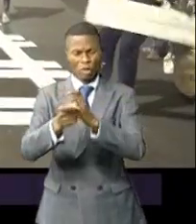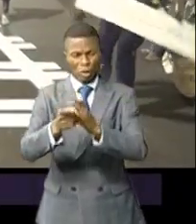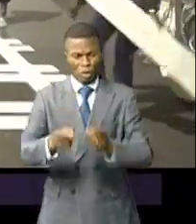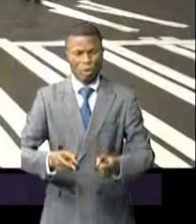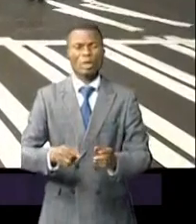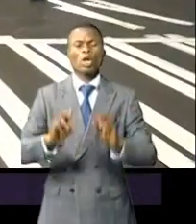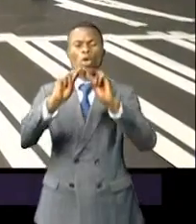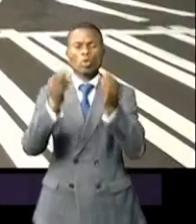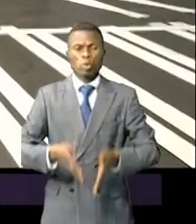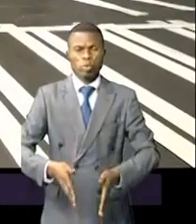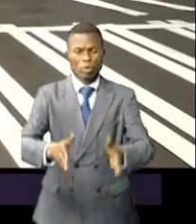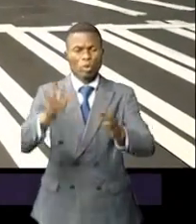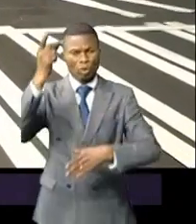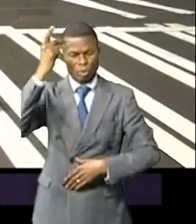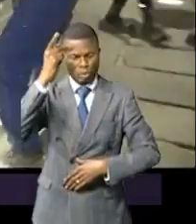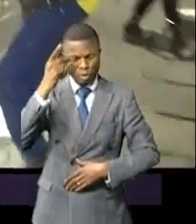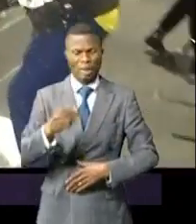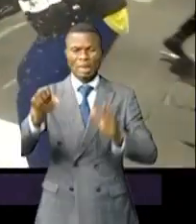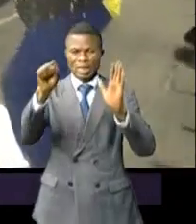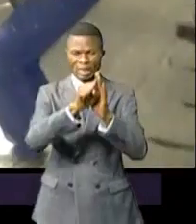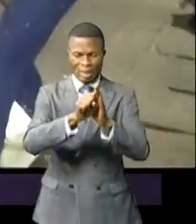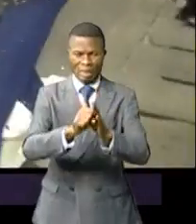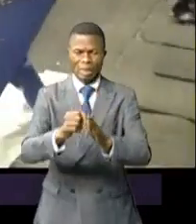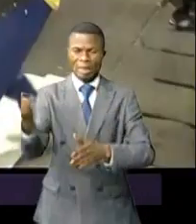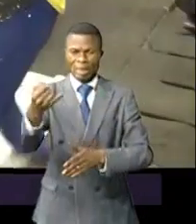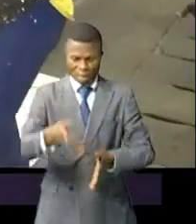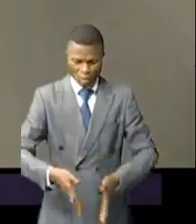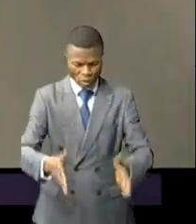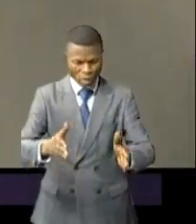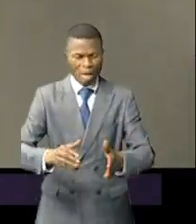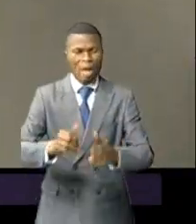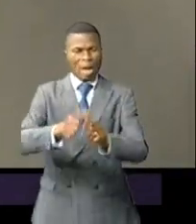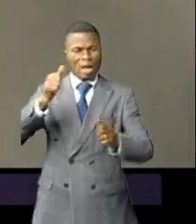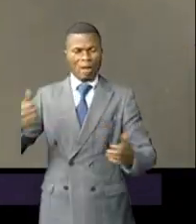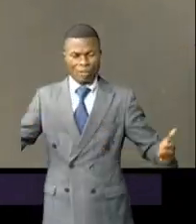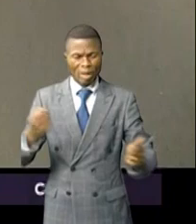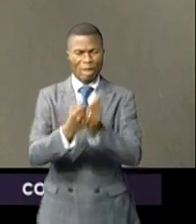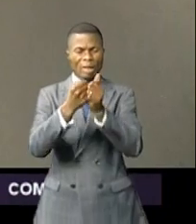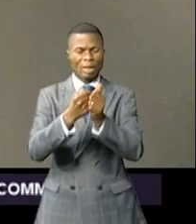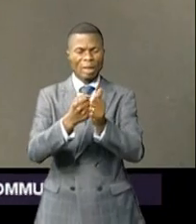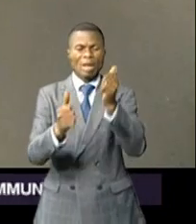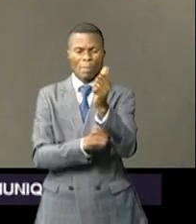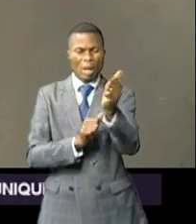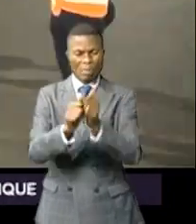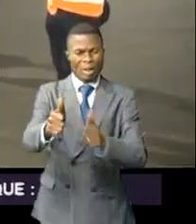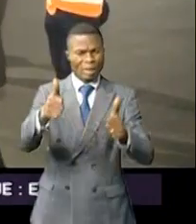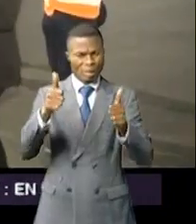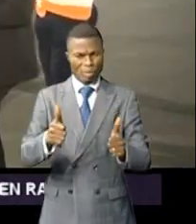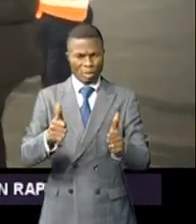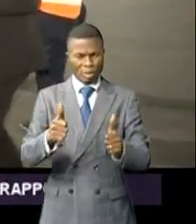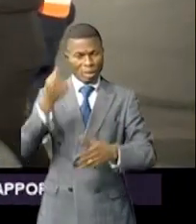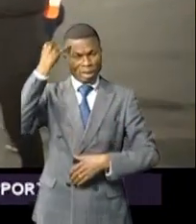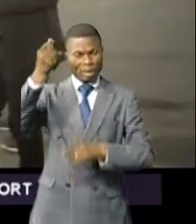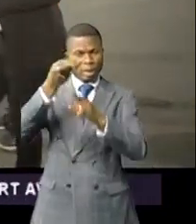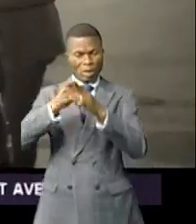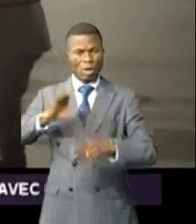la capitale de marquage au sol, ce qui fera moins d'accidents et rendra nos routes plus sûres. Initié par